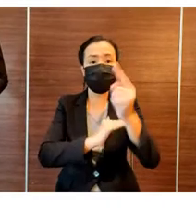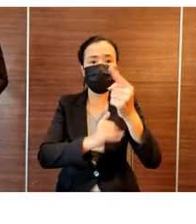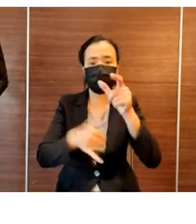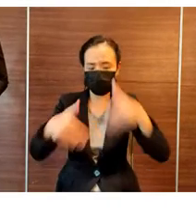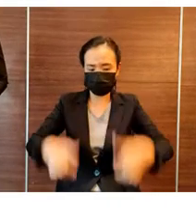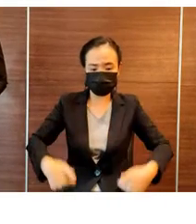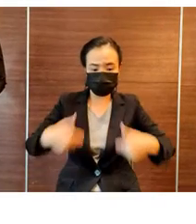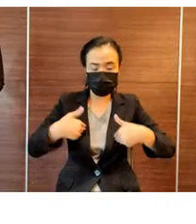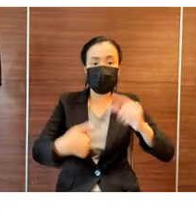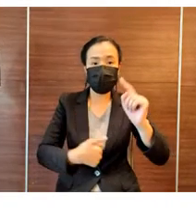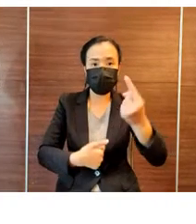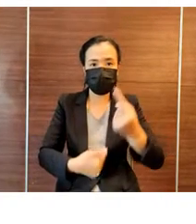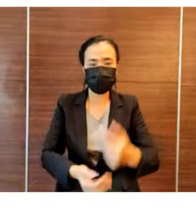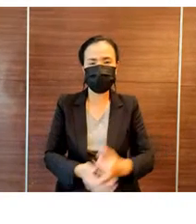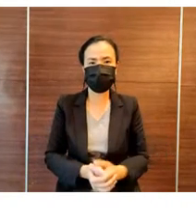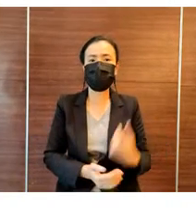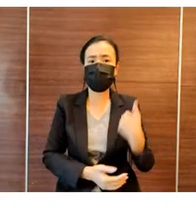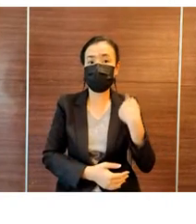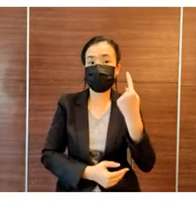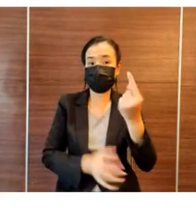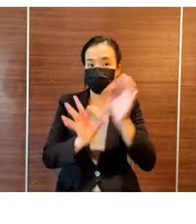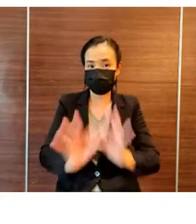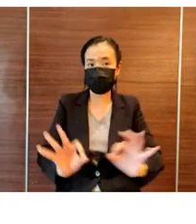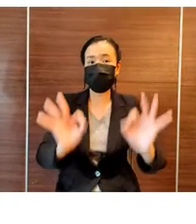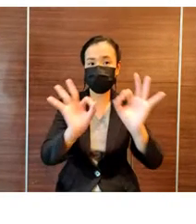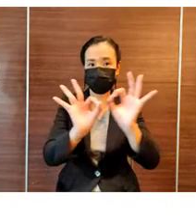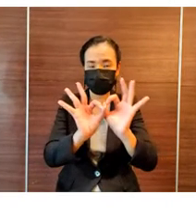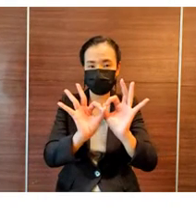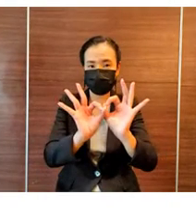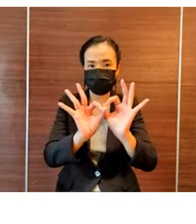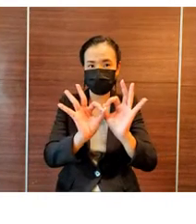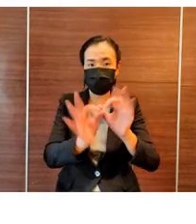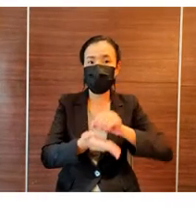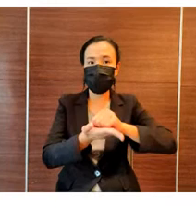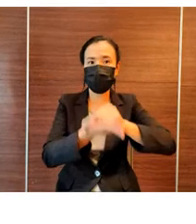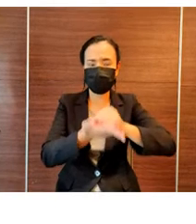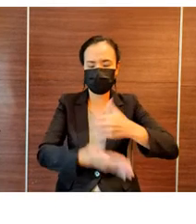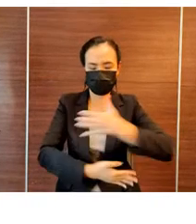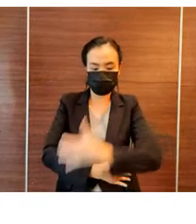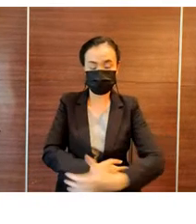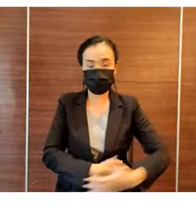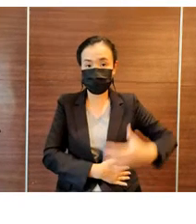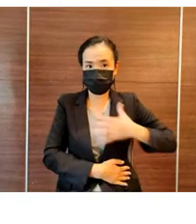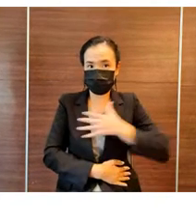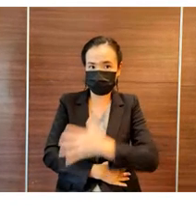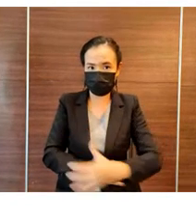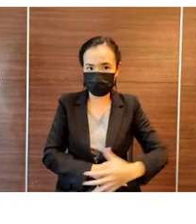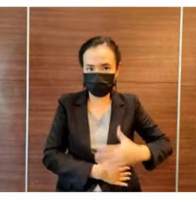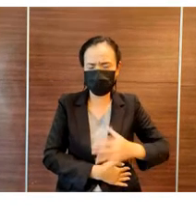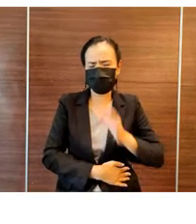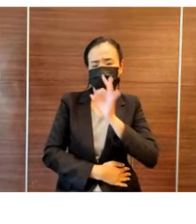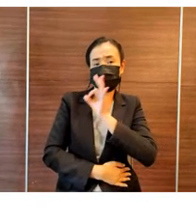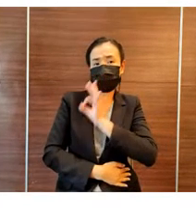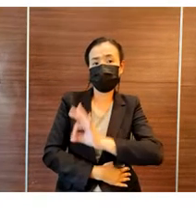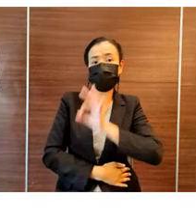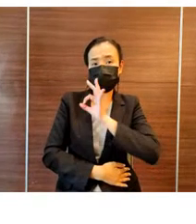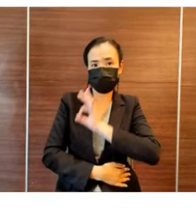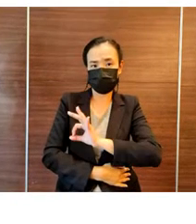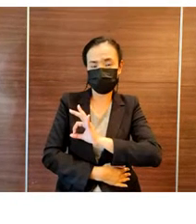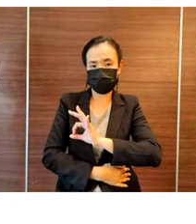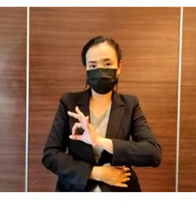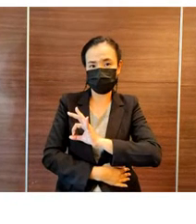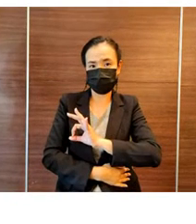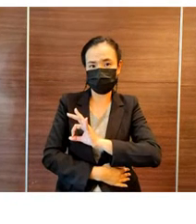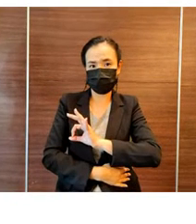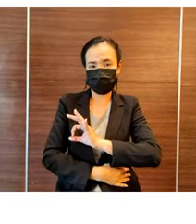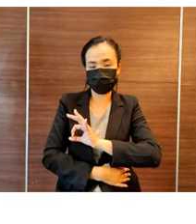Redefined หนึ่งในนั้นก็คือการที่เราจะมีบริการสุขภาพที่ทำให้เขารู้สึกว่